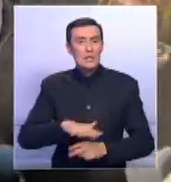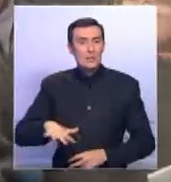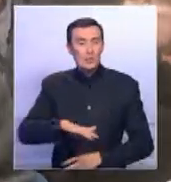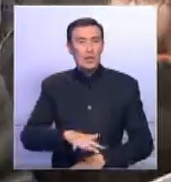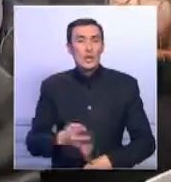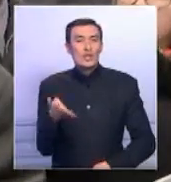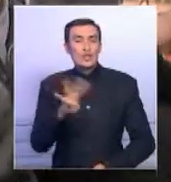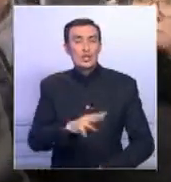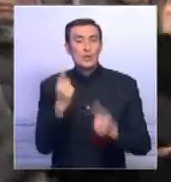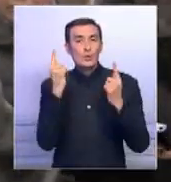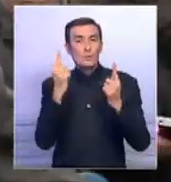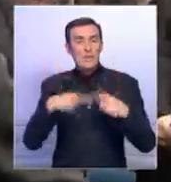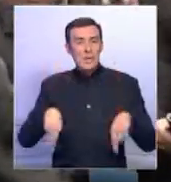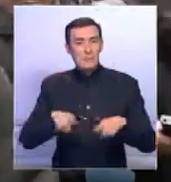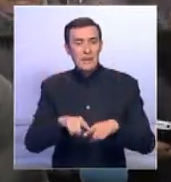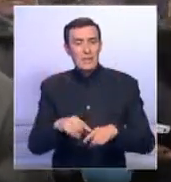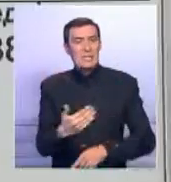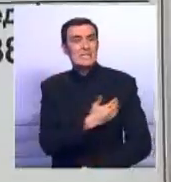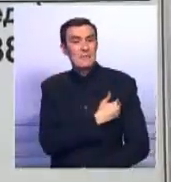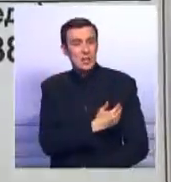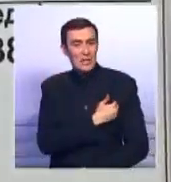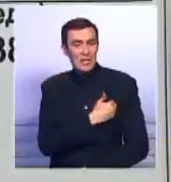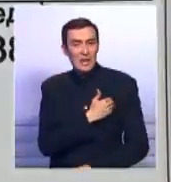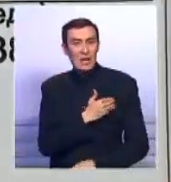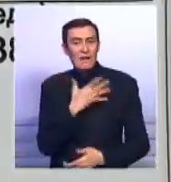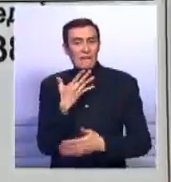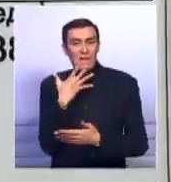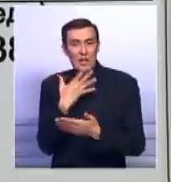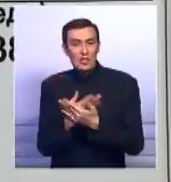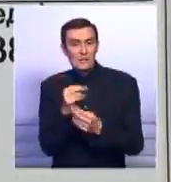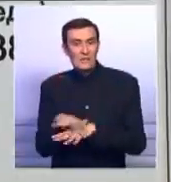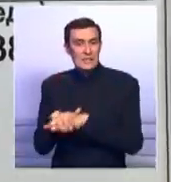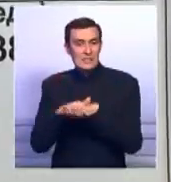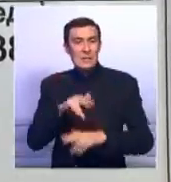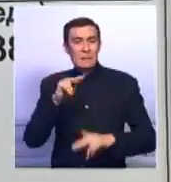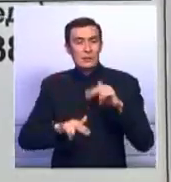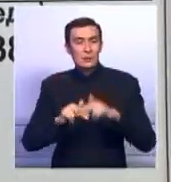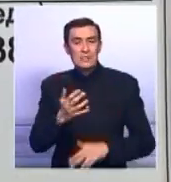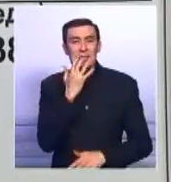зона. 4 крупных компании уже изъявили желание вложить инвестиции и